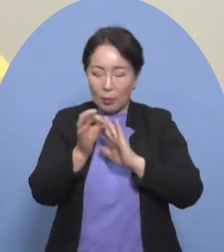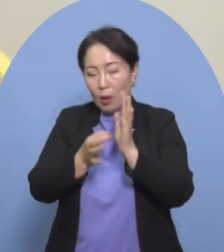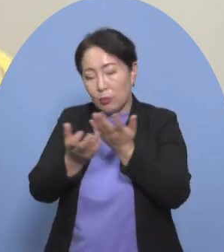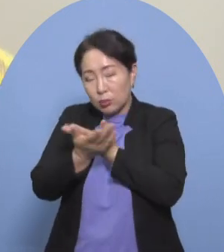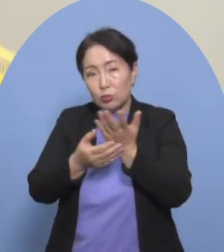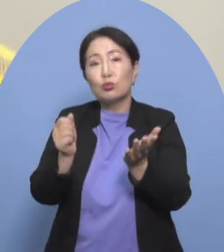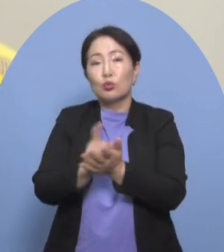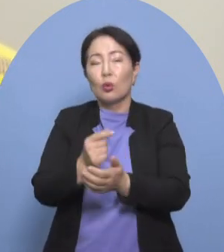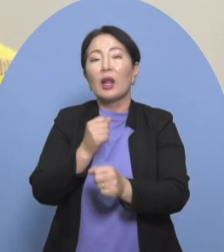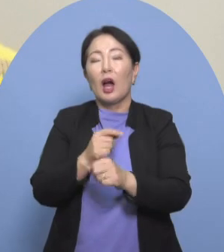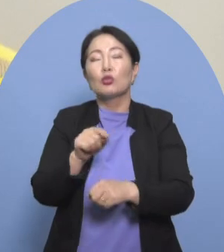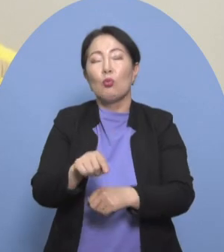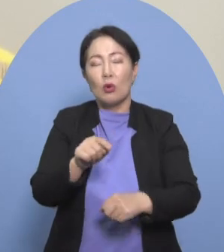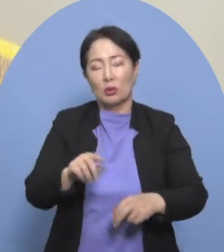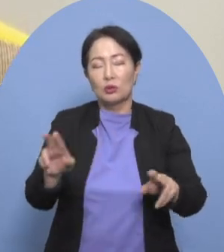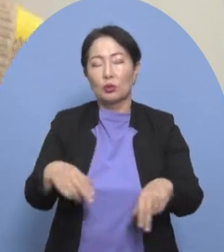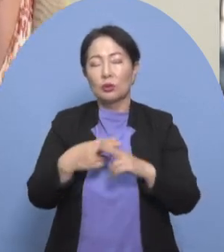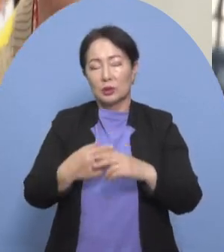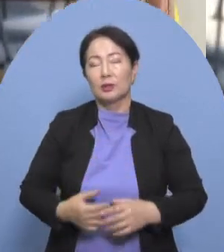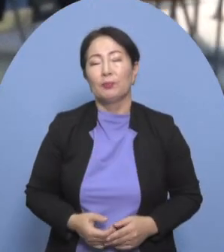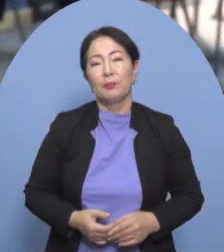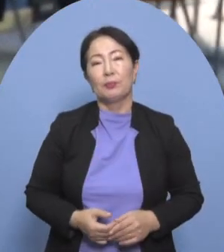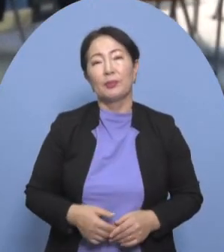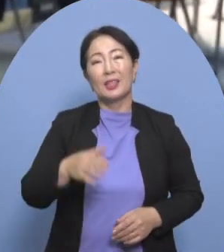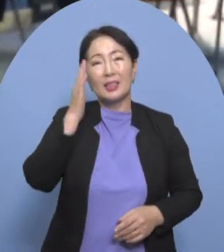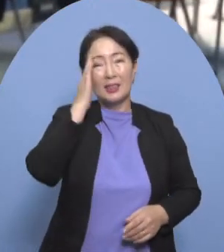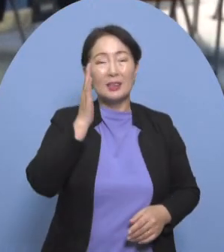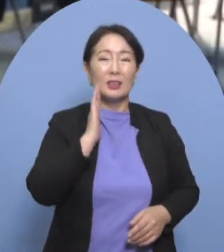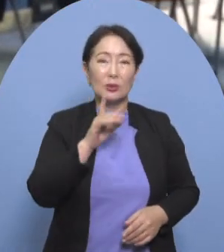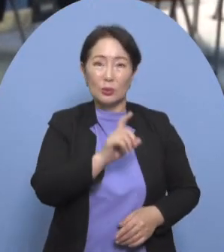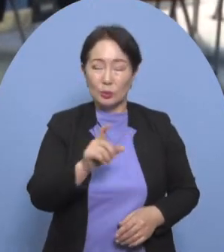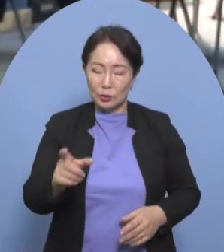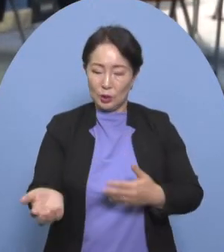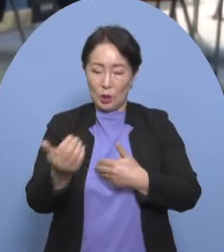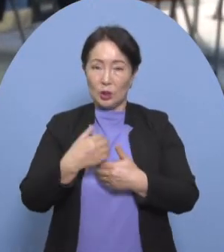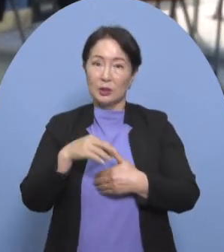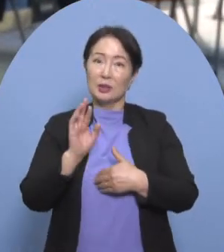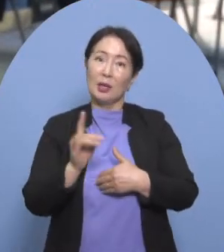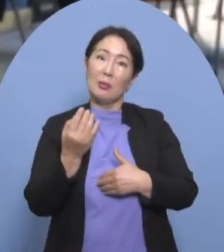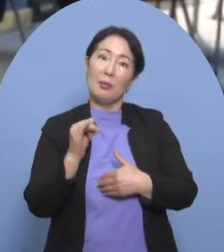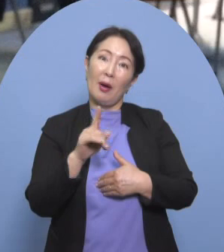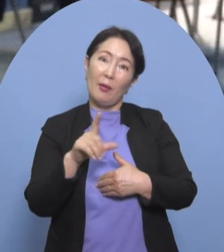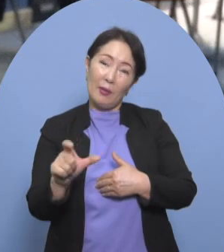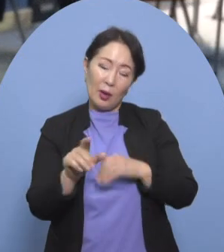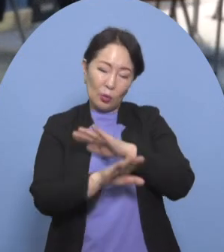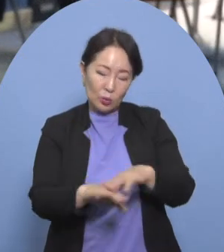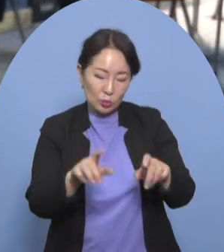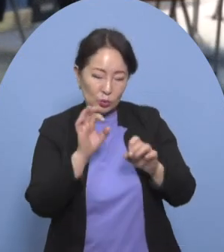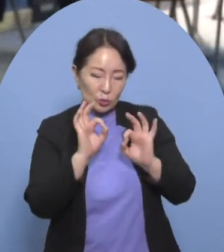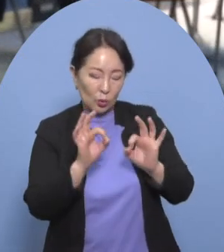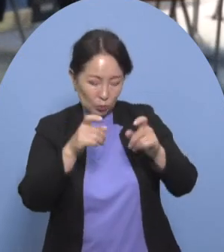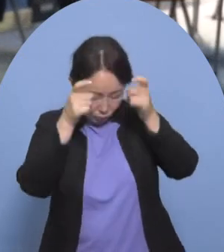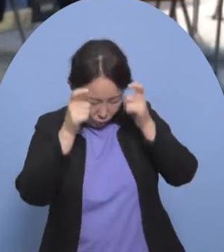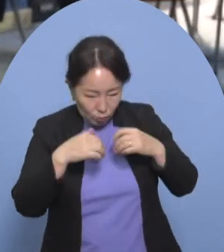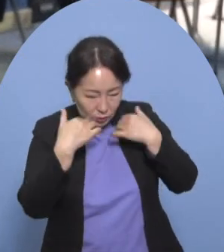маш их чухал үйл ажиллагаа болж байна гэж ингэж төгөөж байна. Эсэгчүүдийн энэ дээр бас оролцоо ямар байх вэ? Эсэгчүүд хүүхдээ зөв хүмүүжүүл, шударга